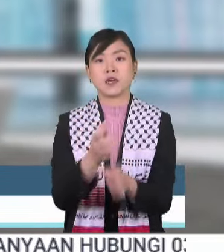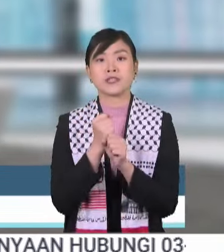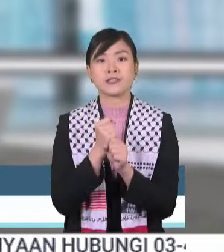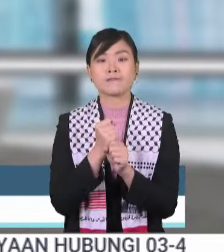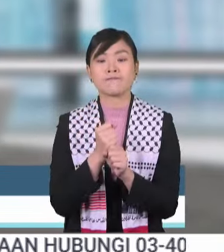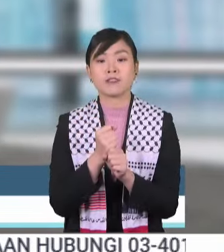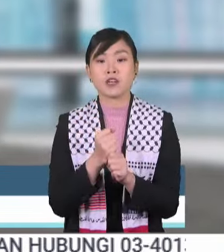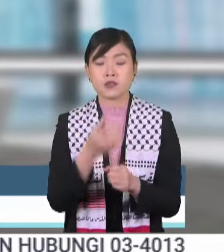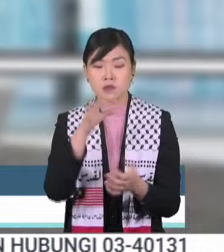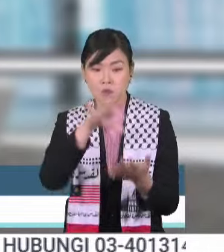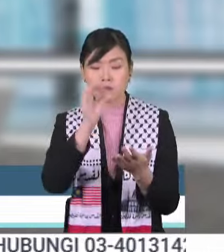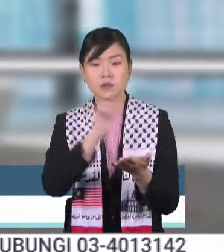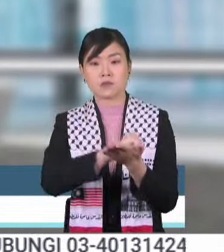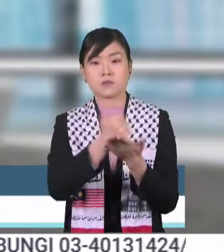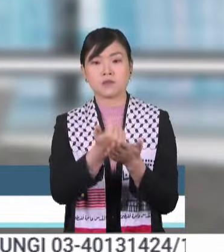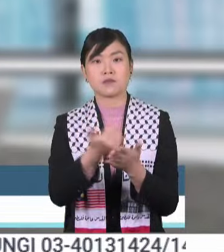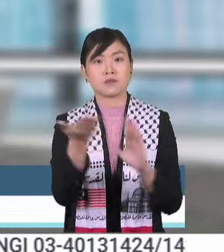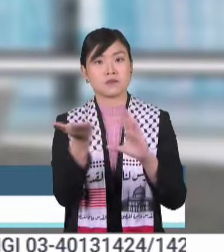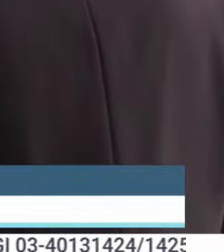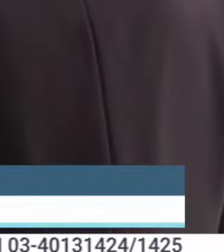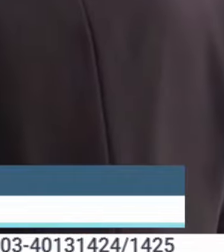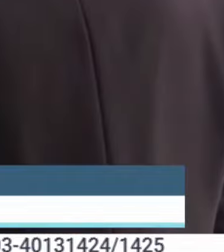mempunyai kaitan dengan tugas